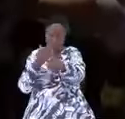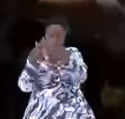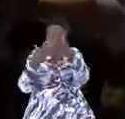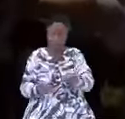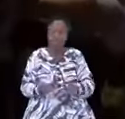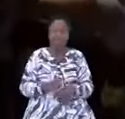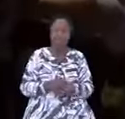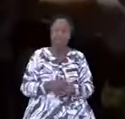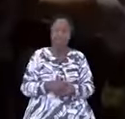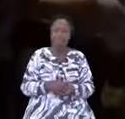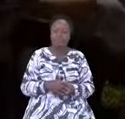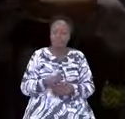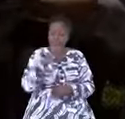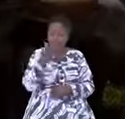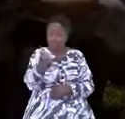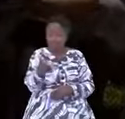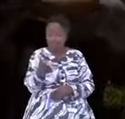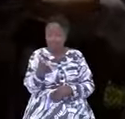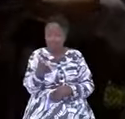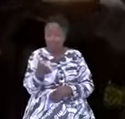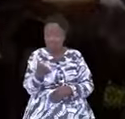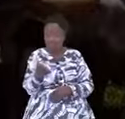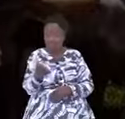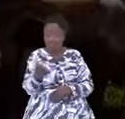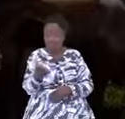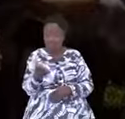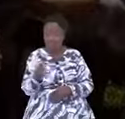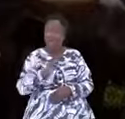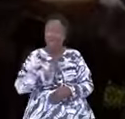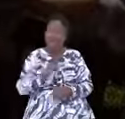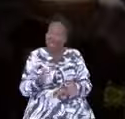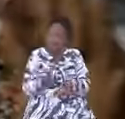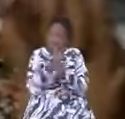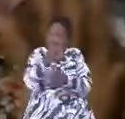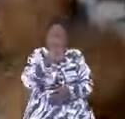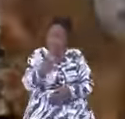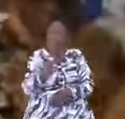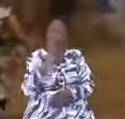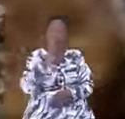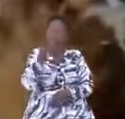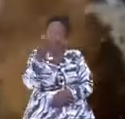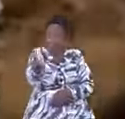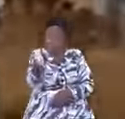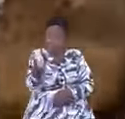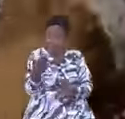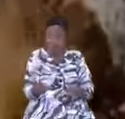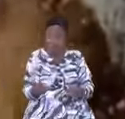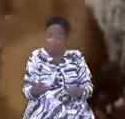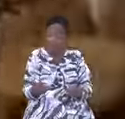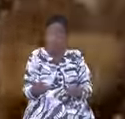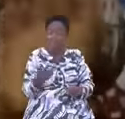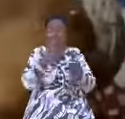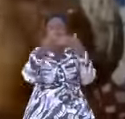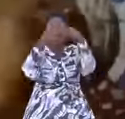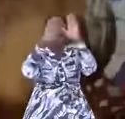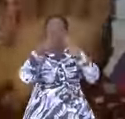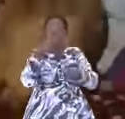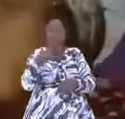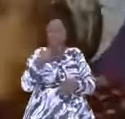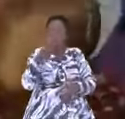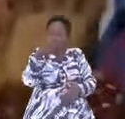là est ce que toi tu es là le ciel dit quand tu ne vas pas périr